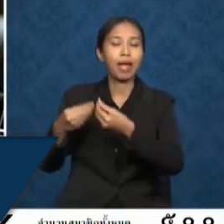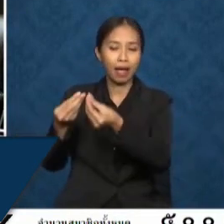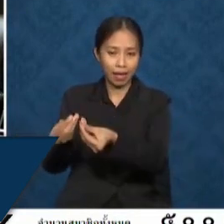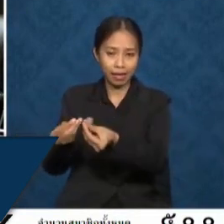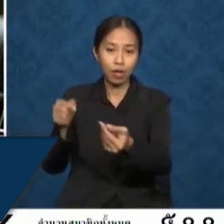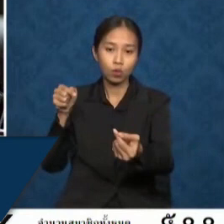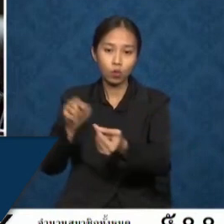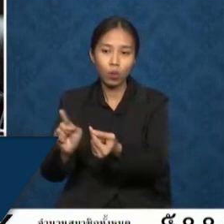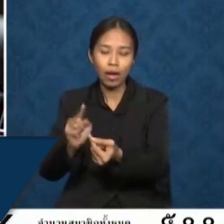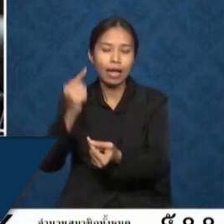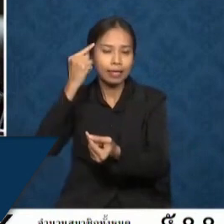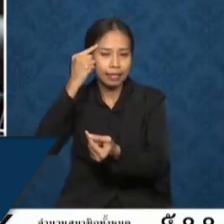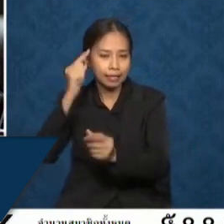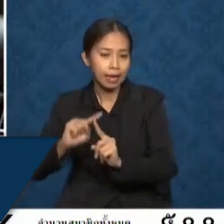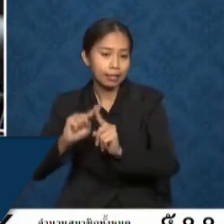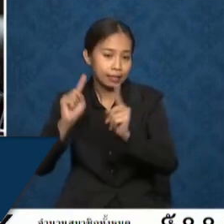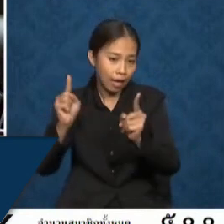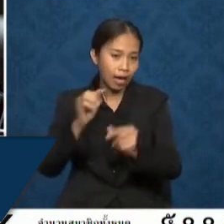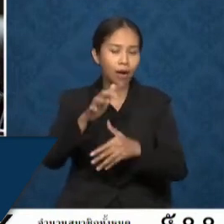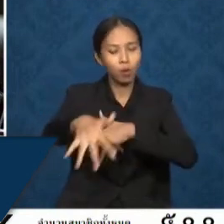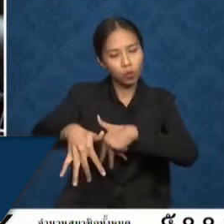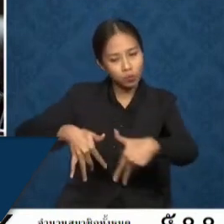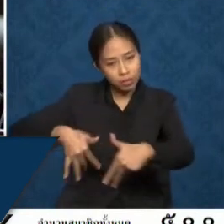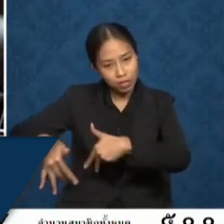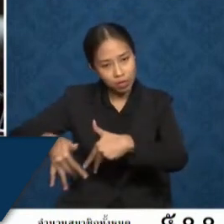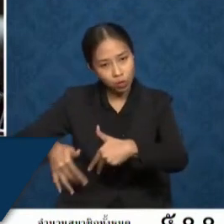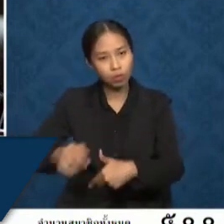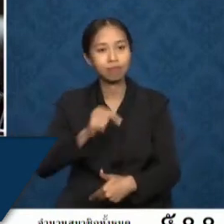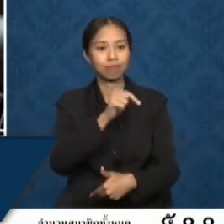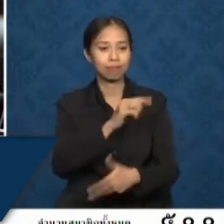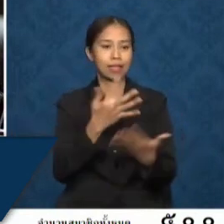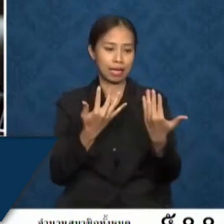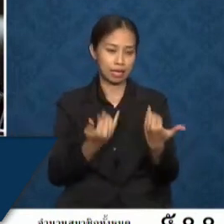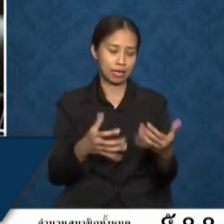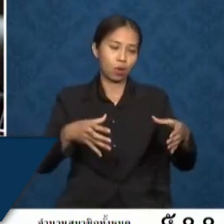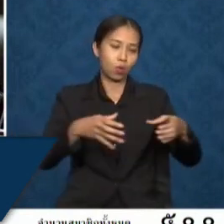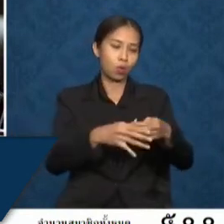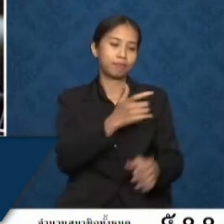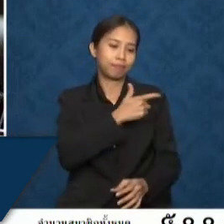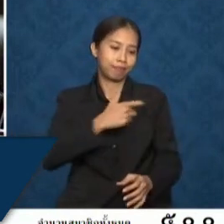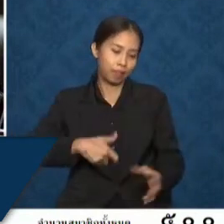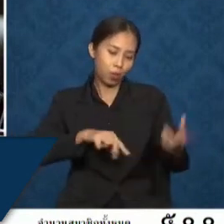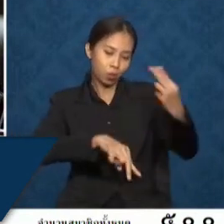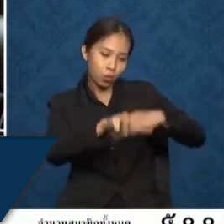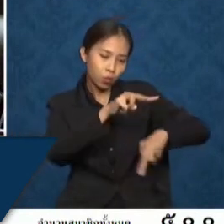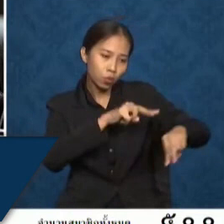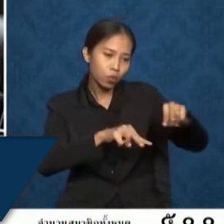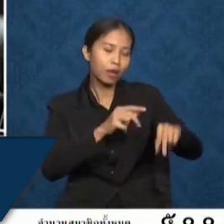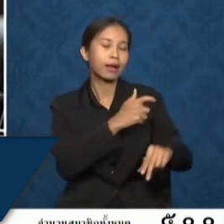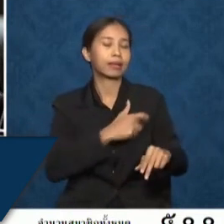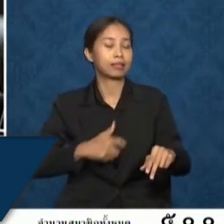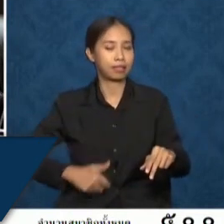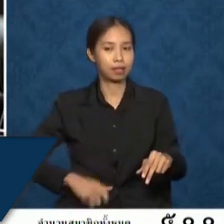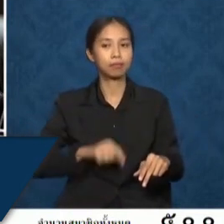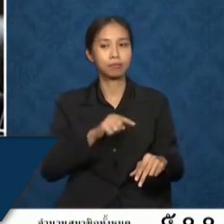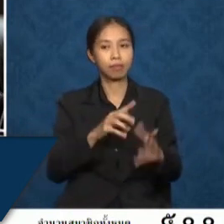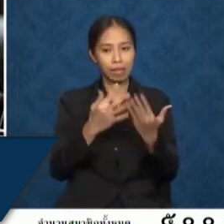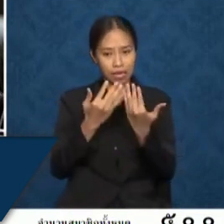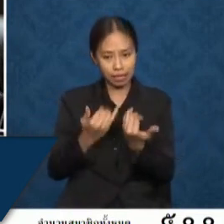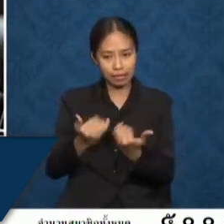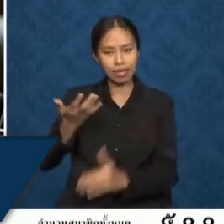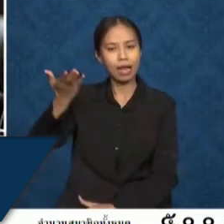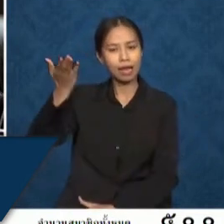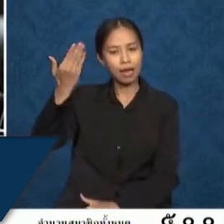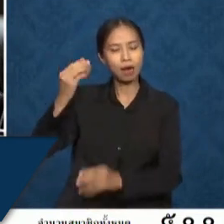ระห Whyการรัฟงคามคิดเห็น ควภา torpedo ควจารณของพชาชนกับการทอดบตเดียญจ